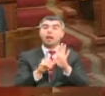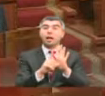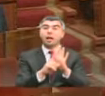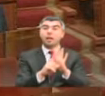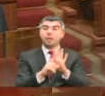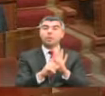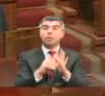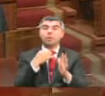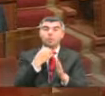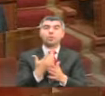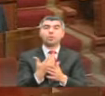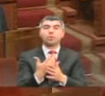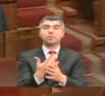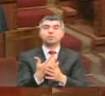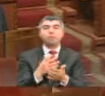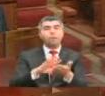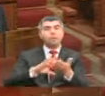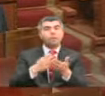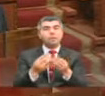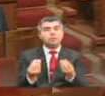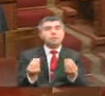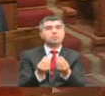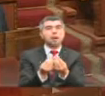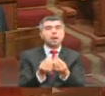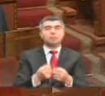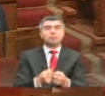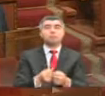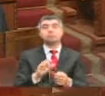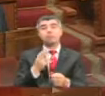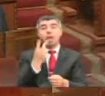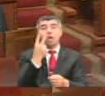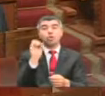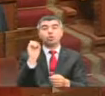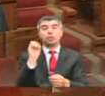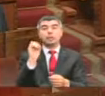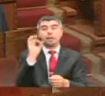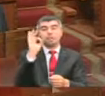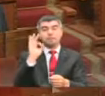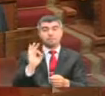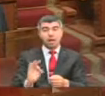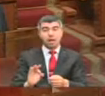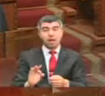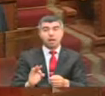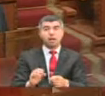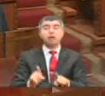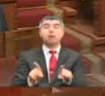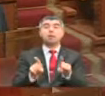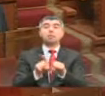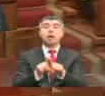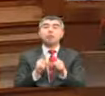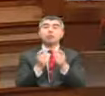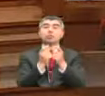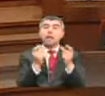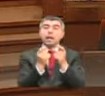مرسوم الصفقات العمومية المتعلق بتخصيص 20% من الطلبيات